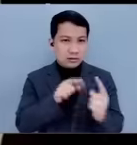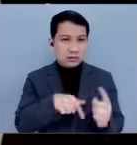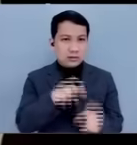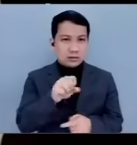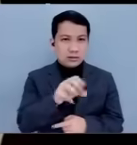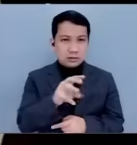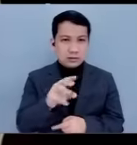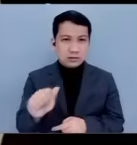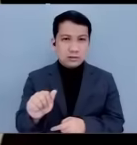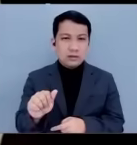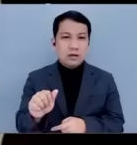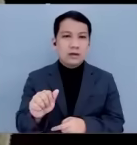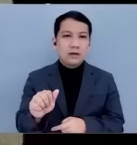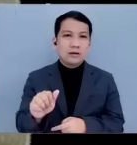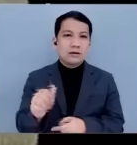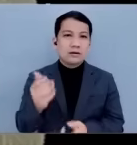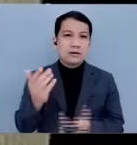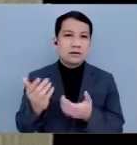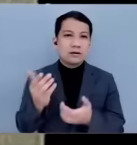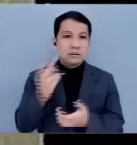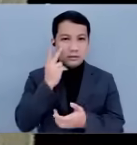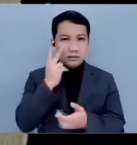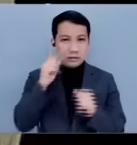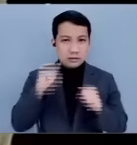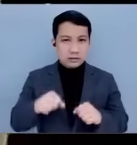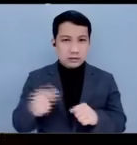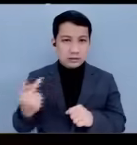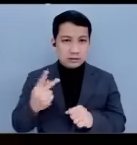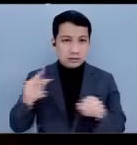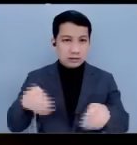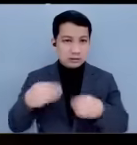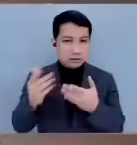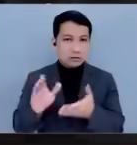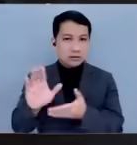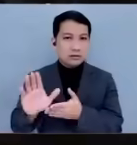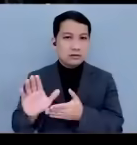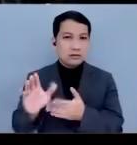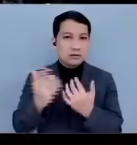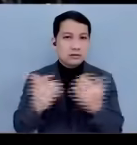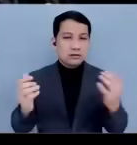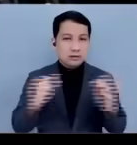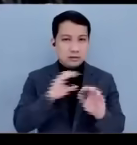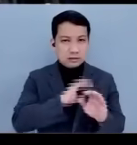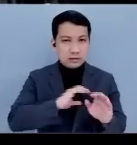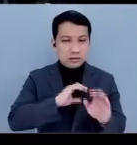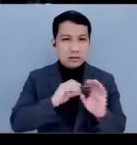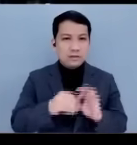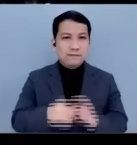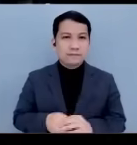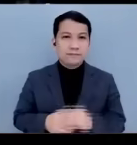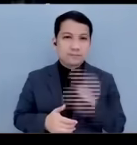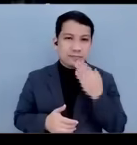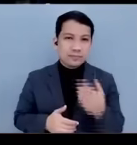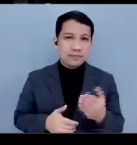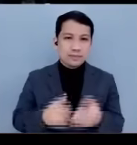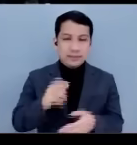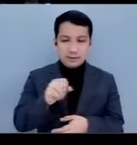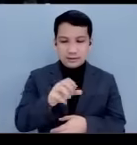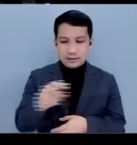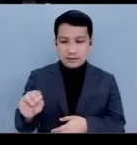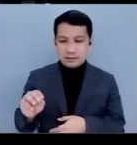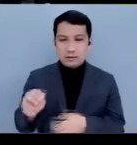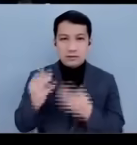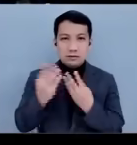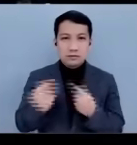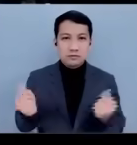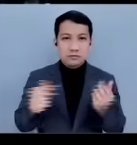At kung ano pa yung kaya naming maibigay sa aming mga characters. Grateful naman si Sam dahil sold out agad ang tickets